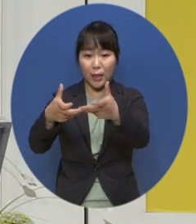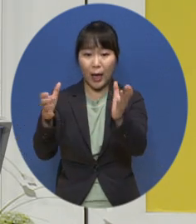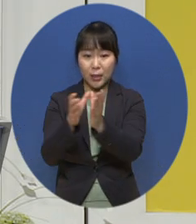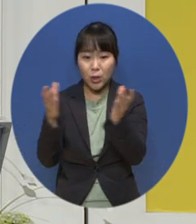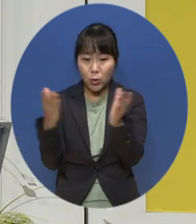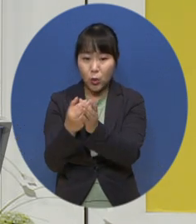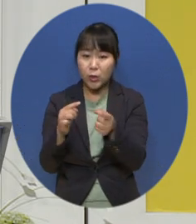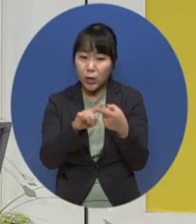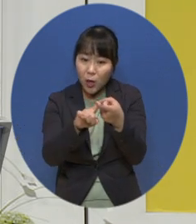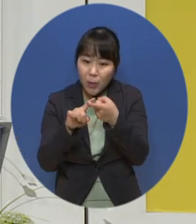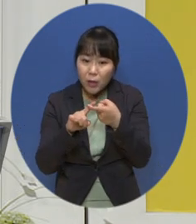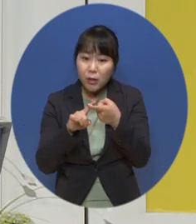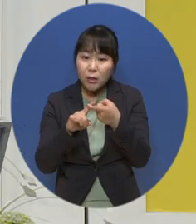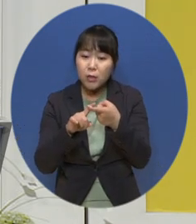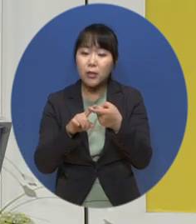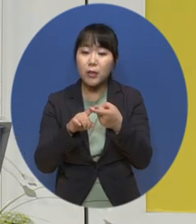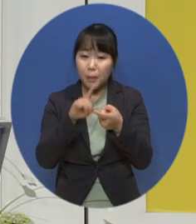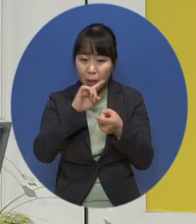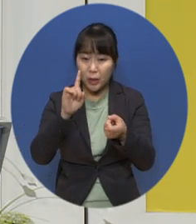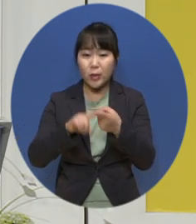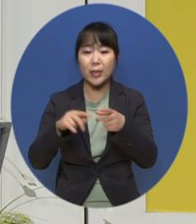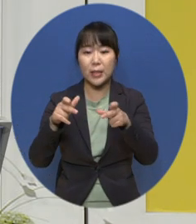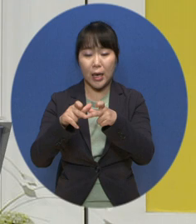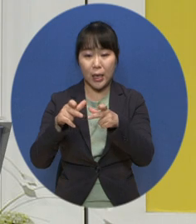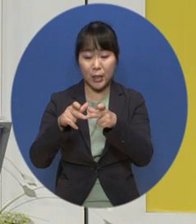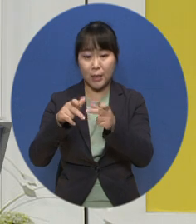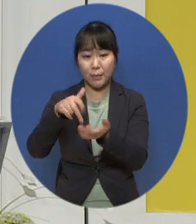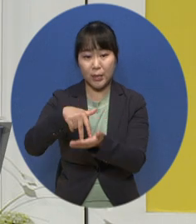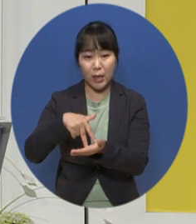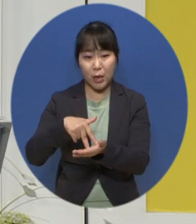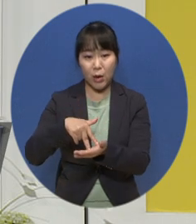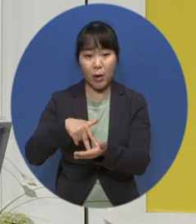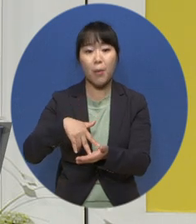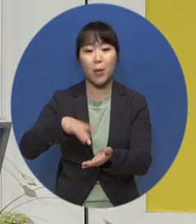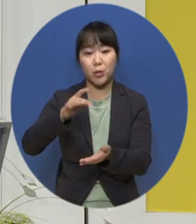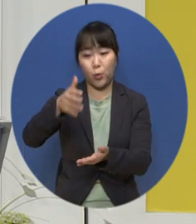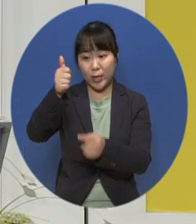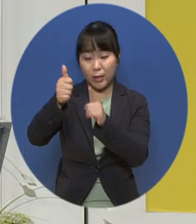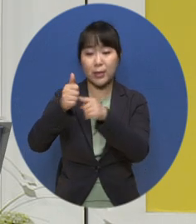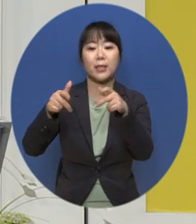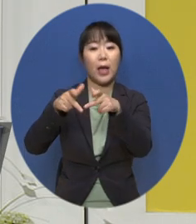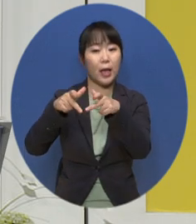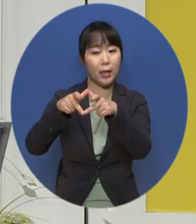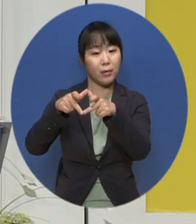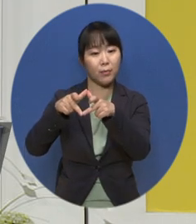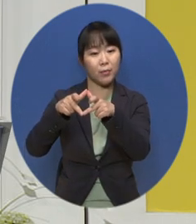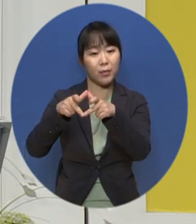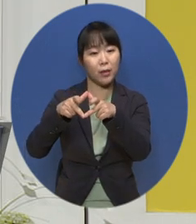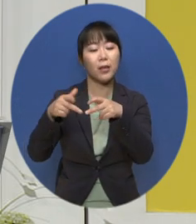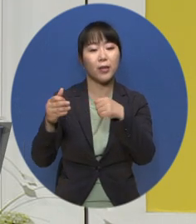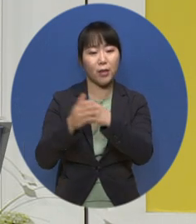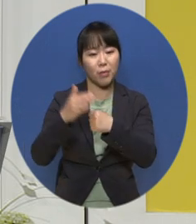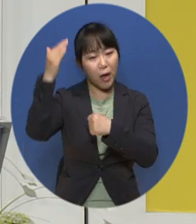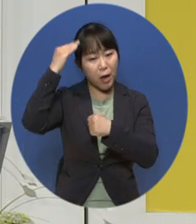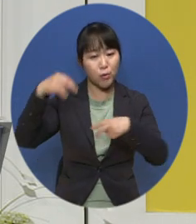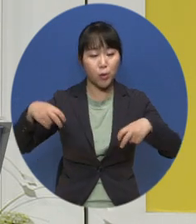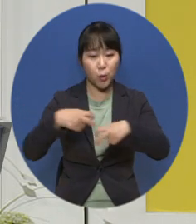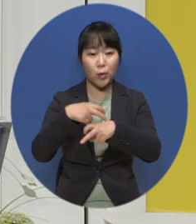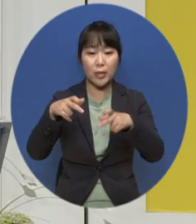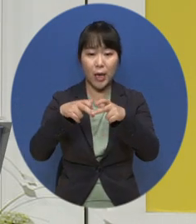순수한 창 1 당사자 줘 무슨 회장이 장애인 당사자 가야 되고 그래서 우리 교통을 별도로 해서